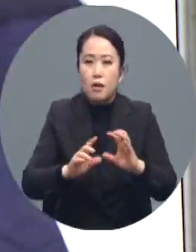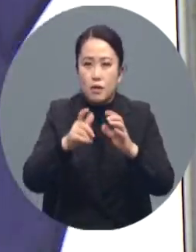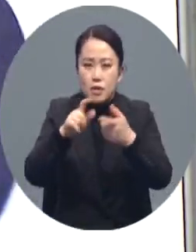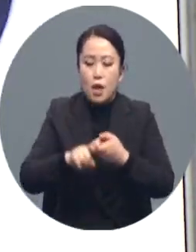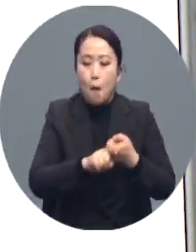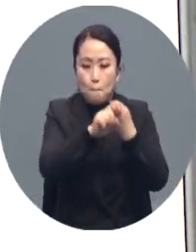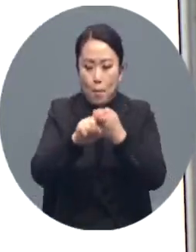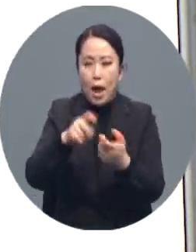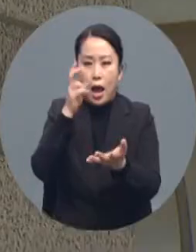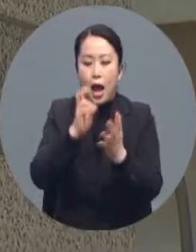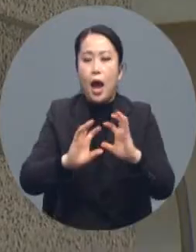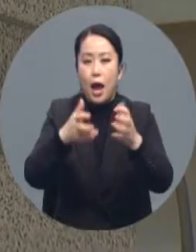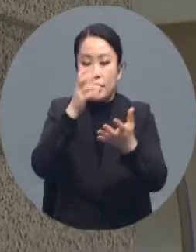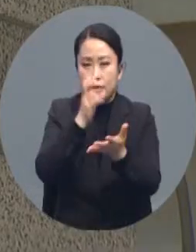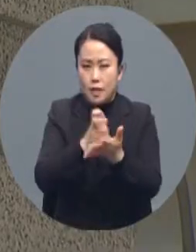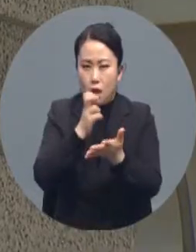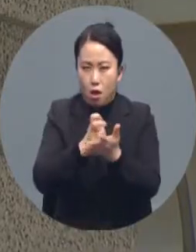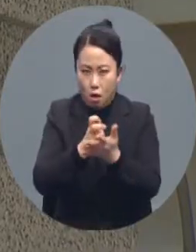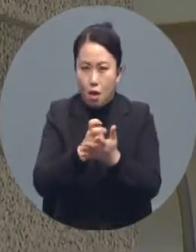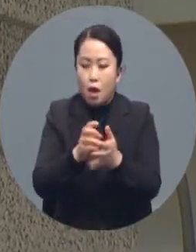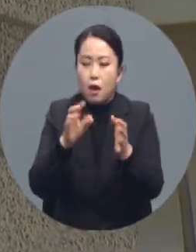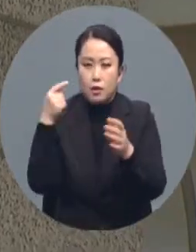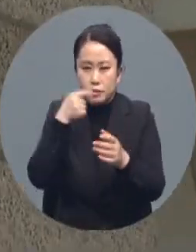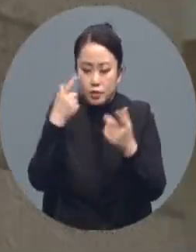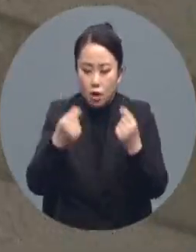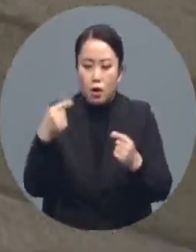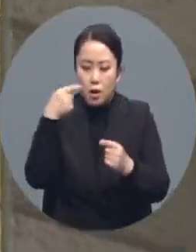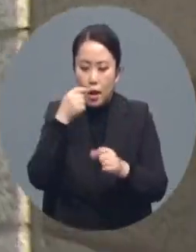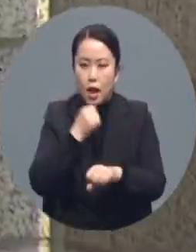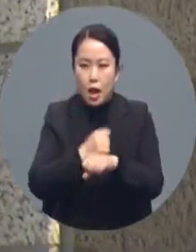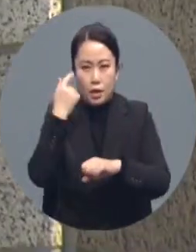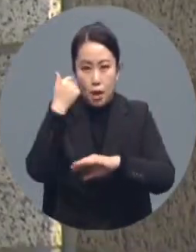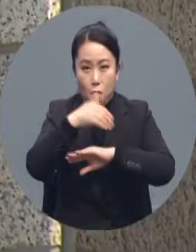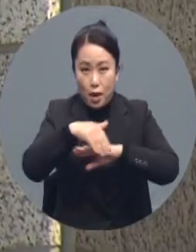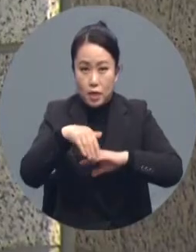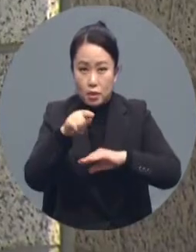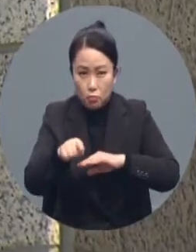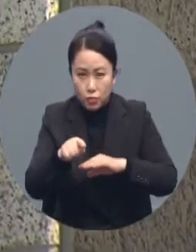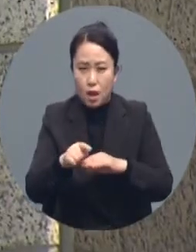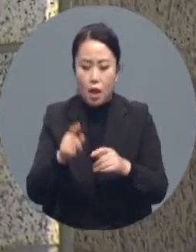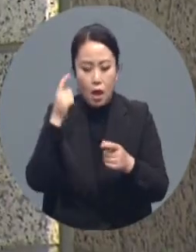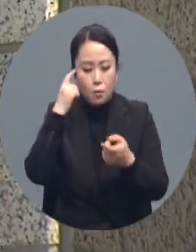권한 이양의 폭과 내용에 관심이 쏠리고 있습니다. MBC 뉴스 민성빈입니다.